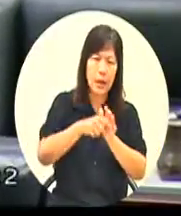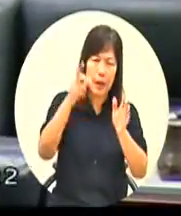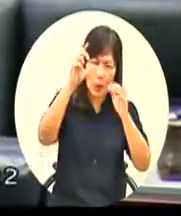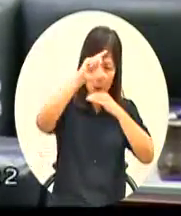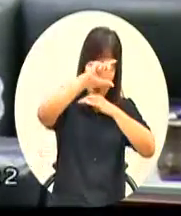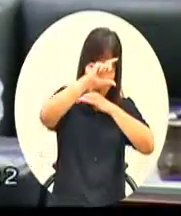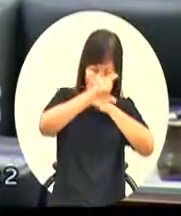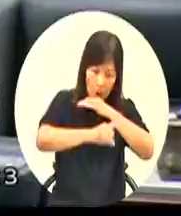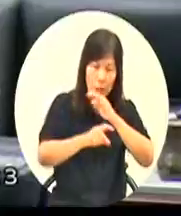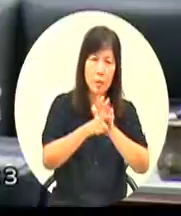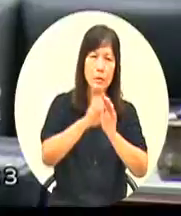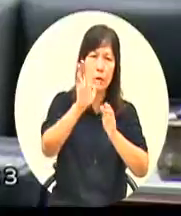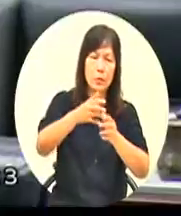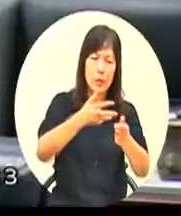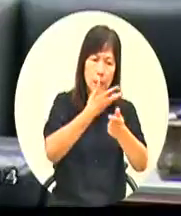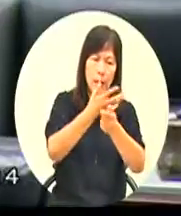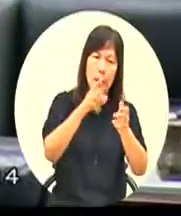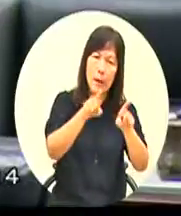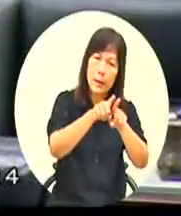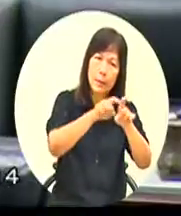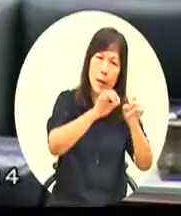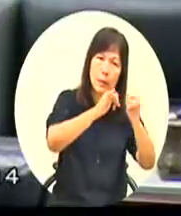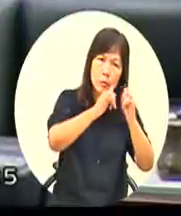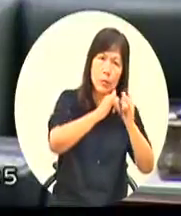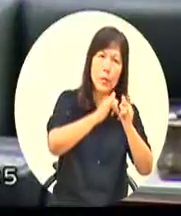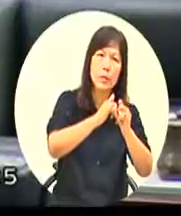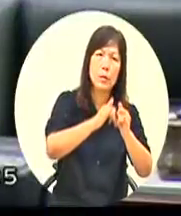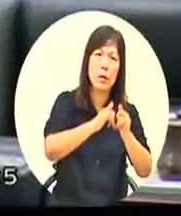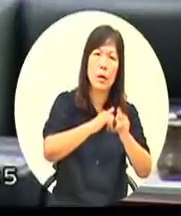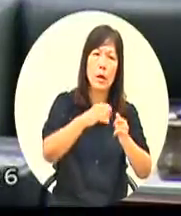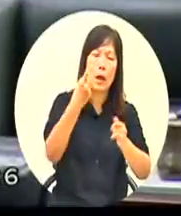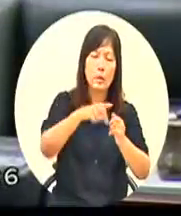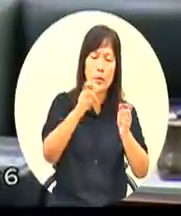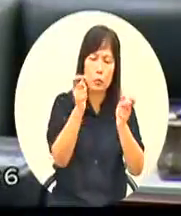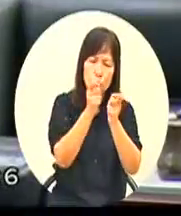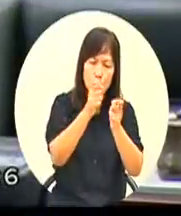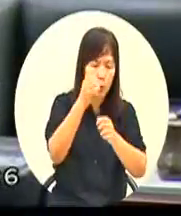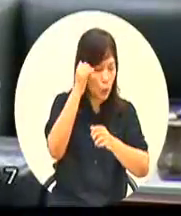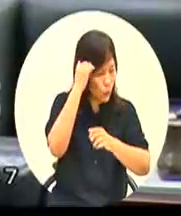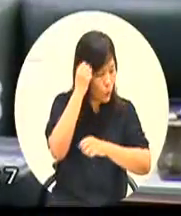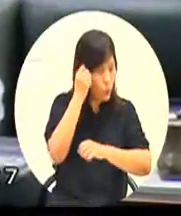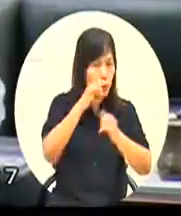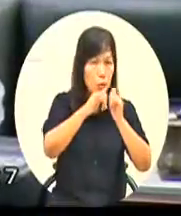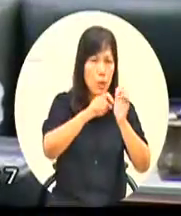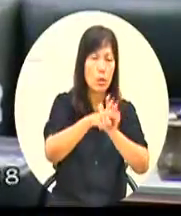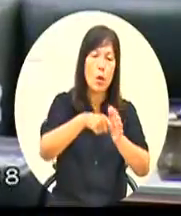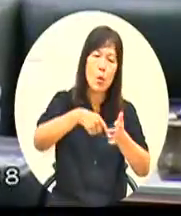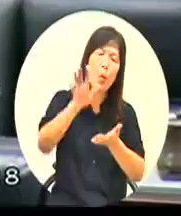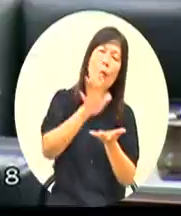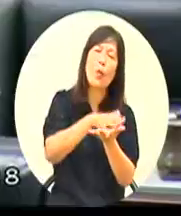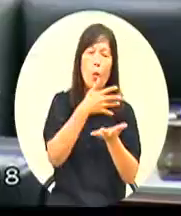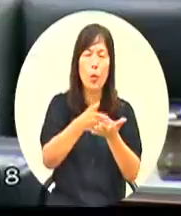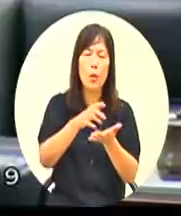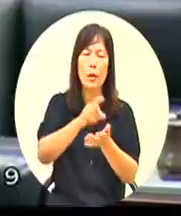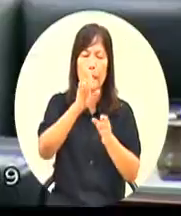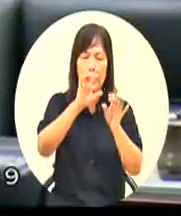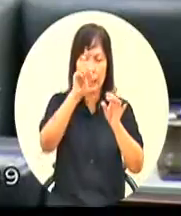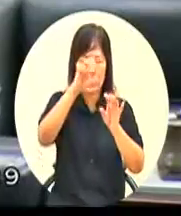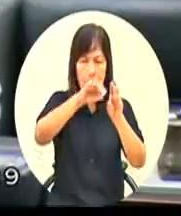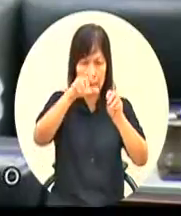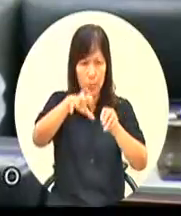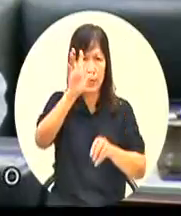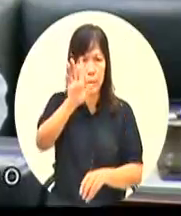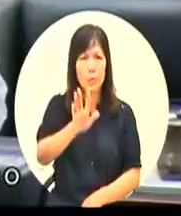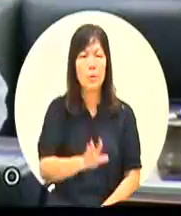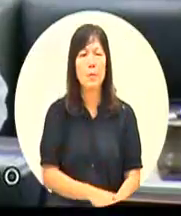候，都会开放我们的一些民众啊或者居民到这边来做一个休闲的一个好地方啊哈。但是